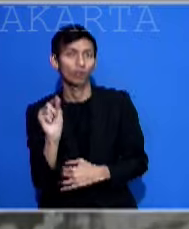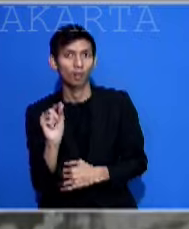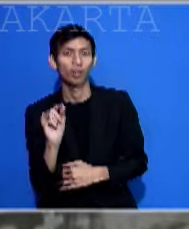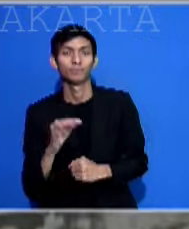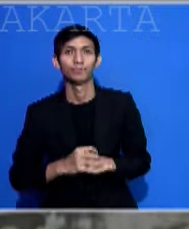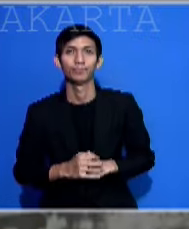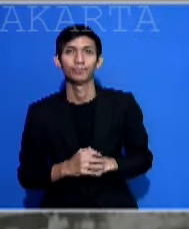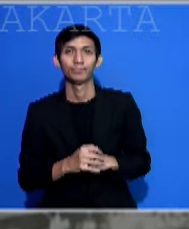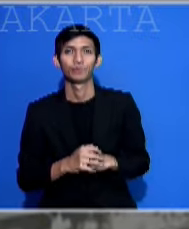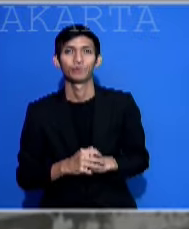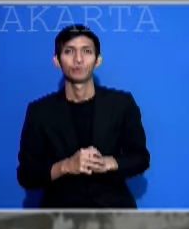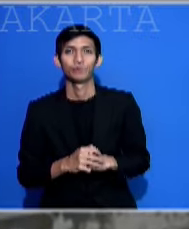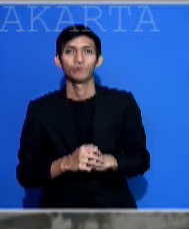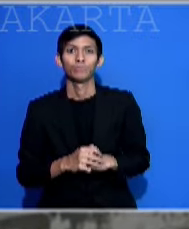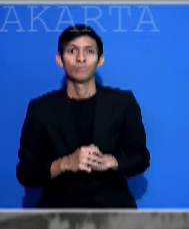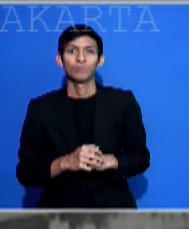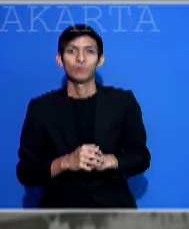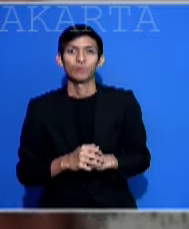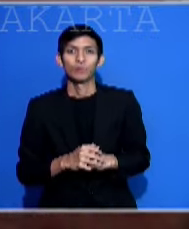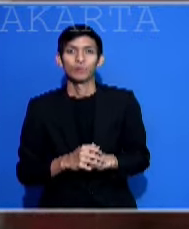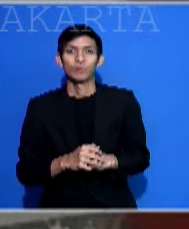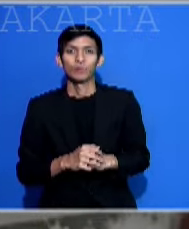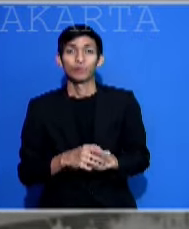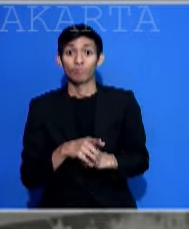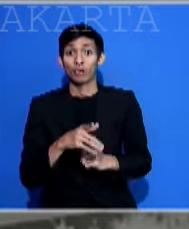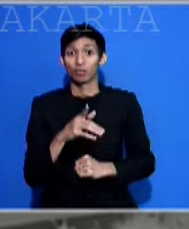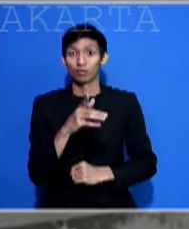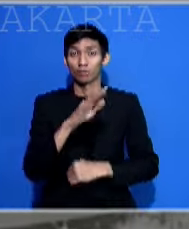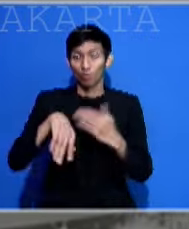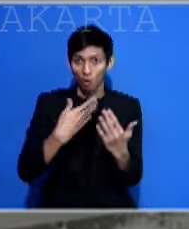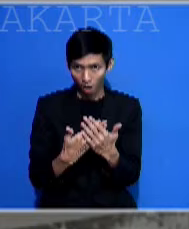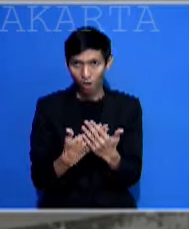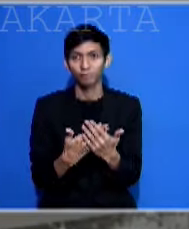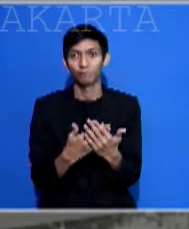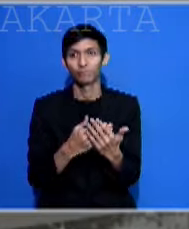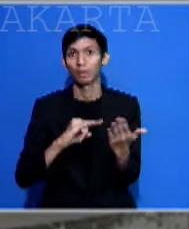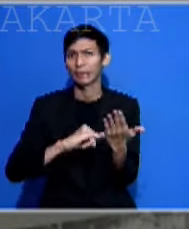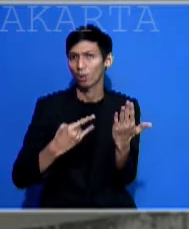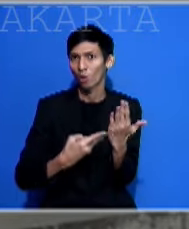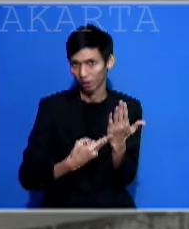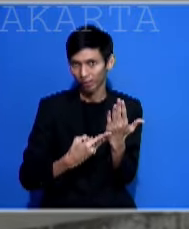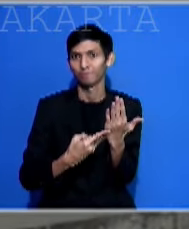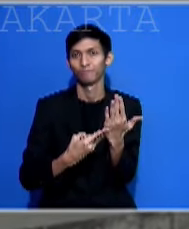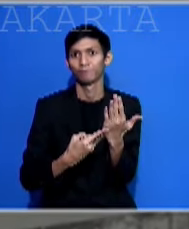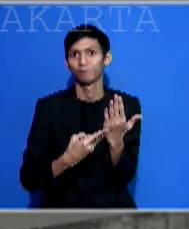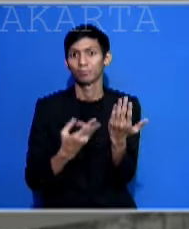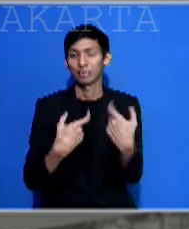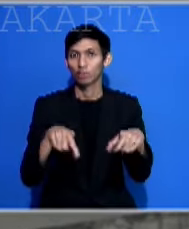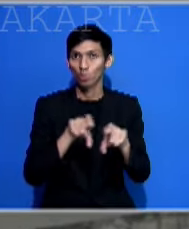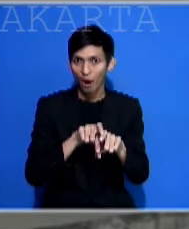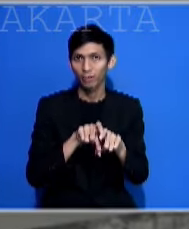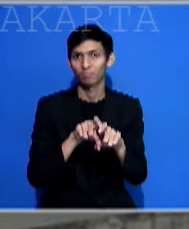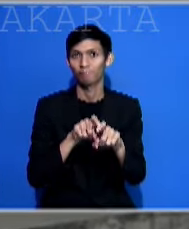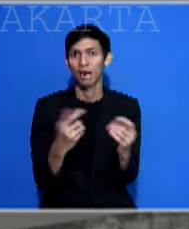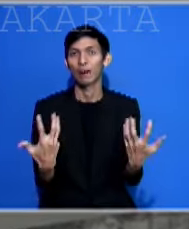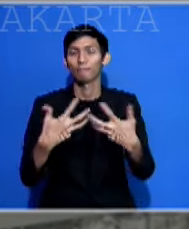Ingkang magepuan kalian kritiknya teknik menika wonten keselarasan, wonten